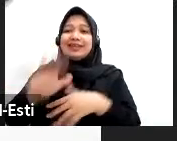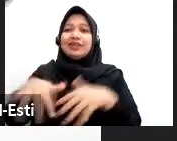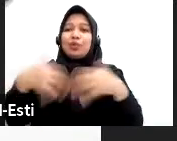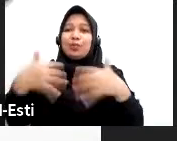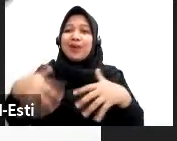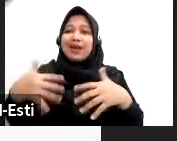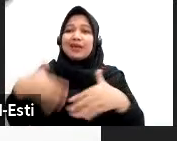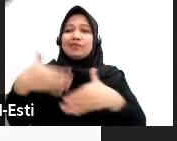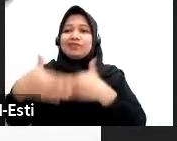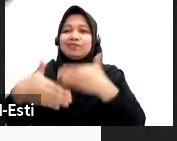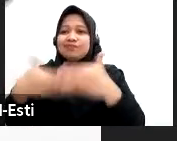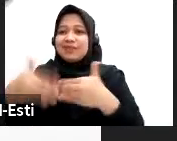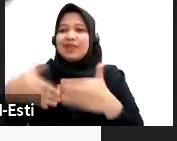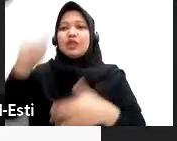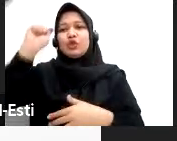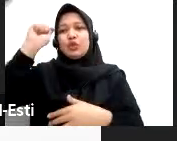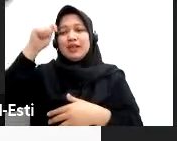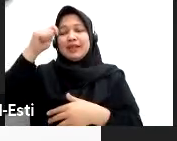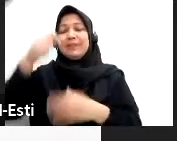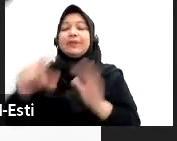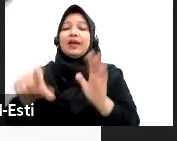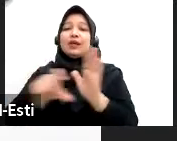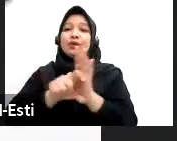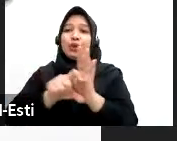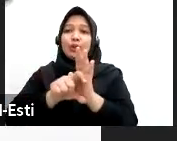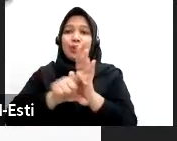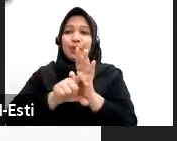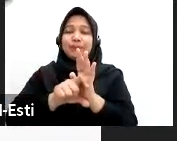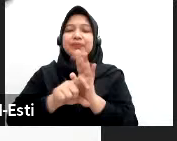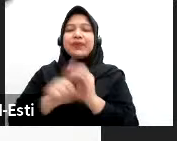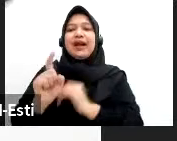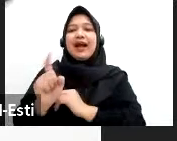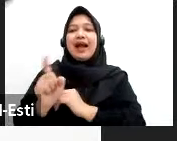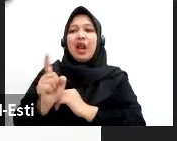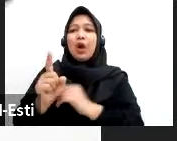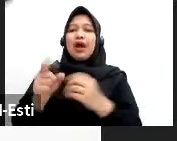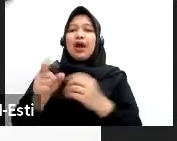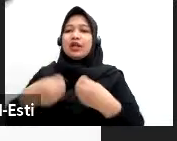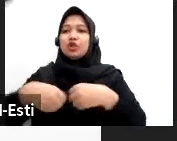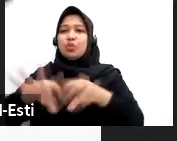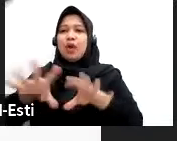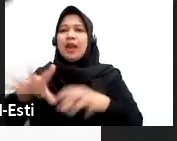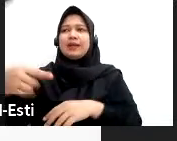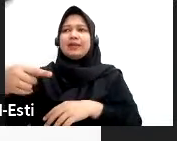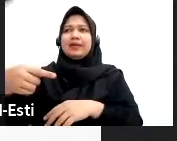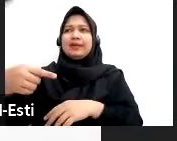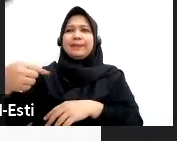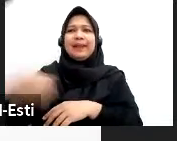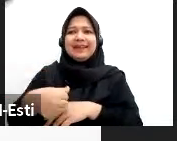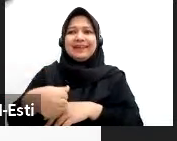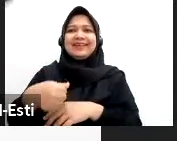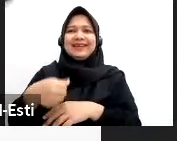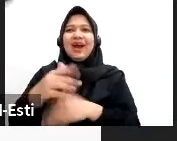sekarang sebagai contoh saja kalau misalnya ada jual beli secara online